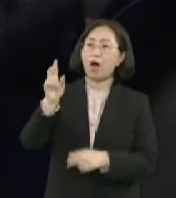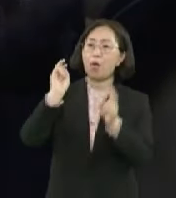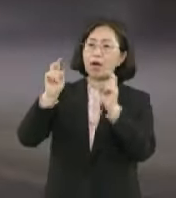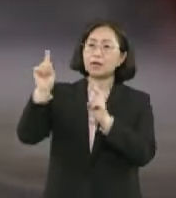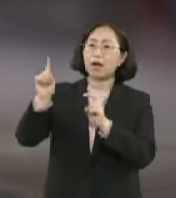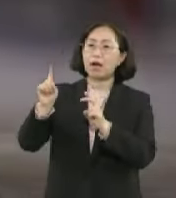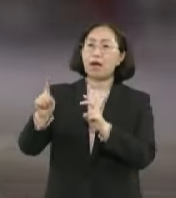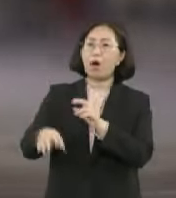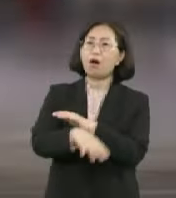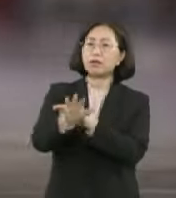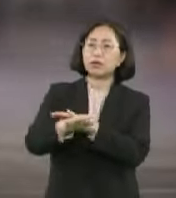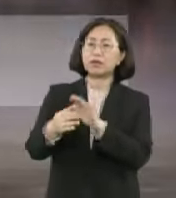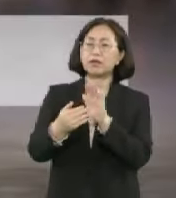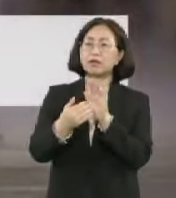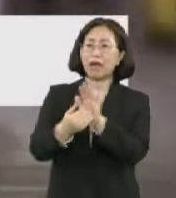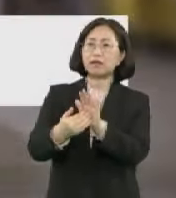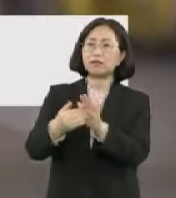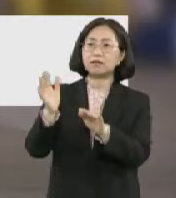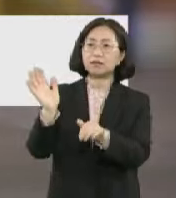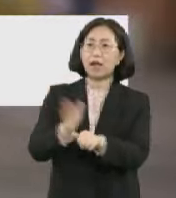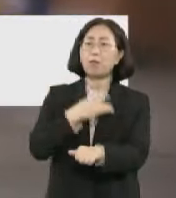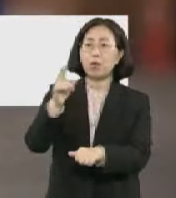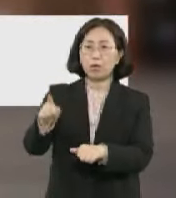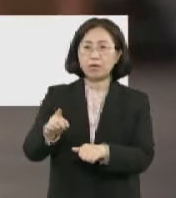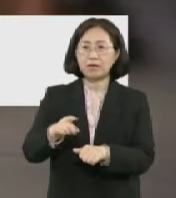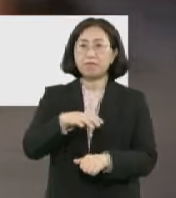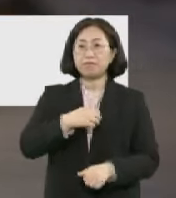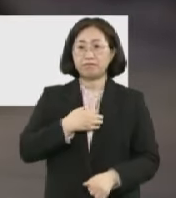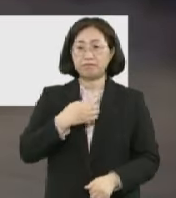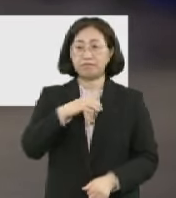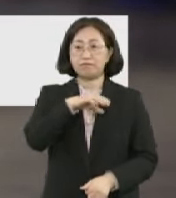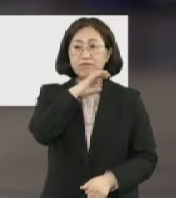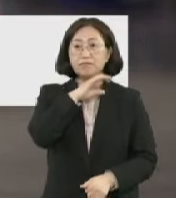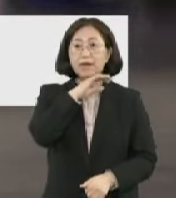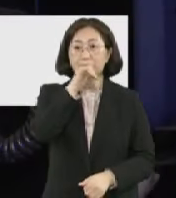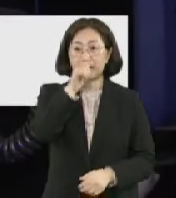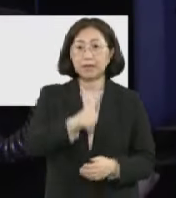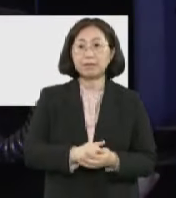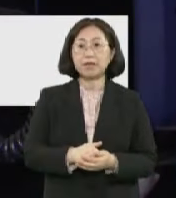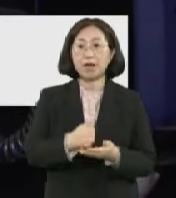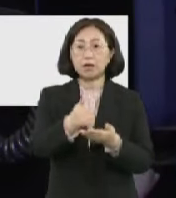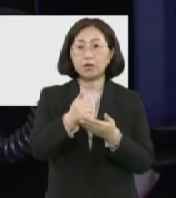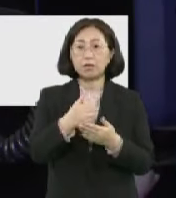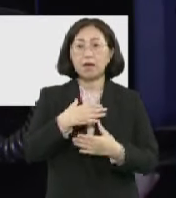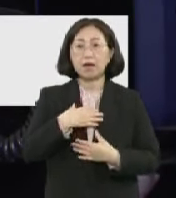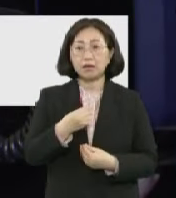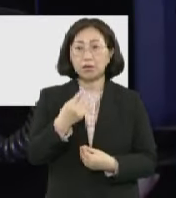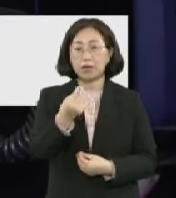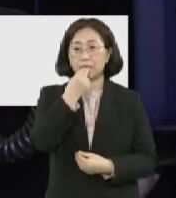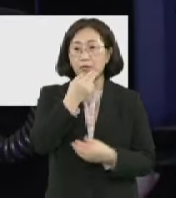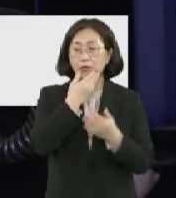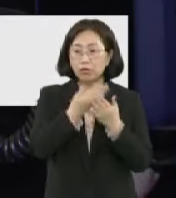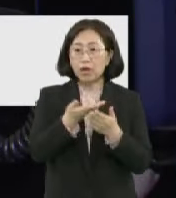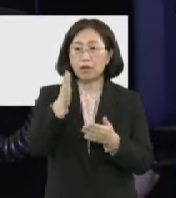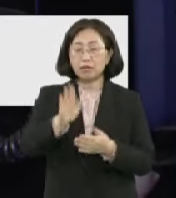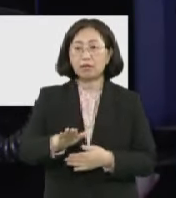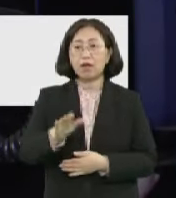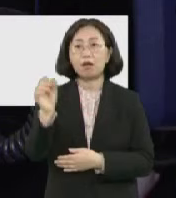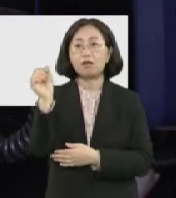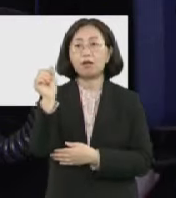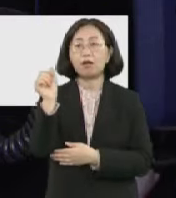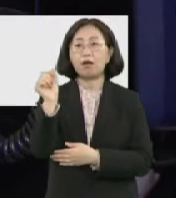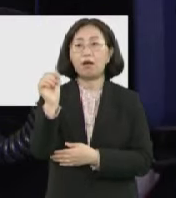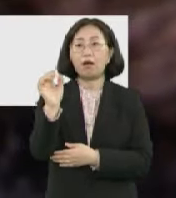따름입니다. 손님의 안전과 생명을 존중해서 운송해야 할 여객버스가 방역을 제대로 치르지도 않고 또한 기사